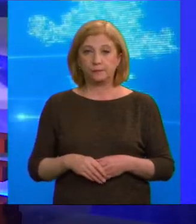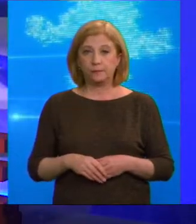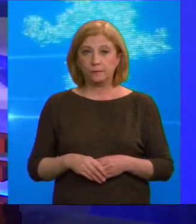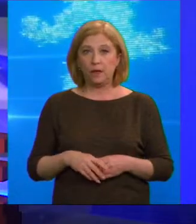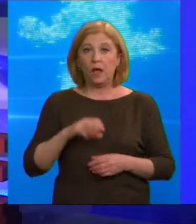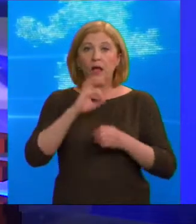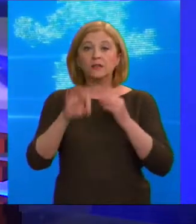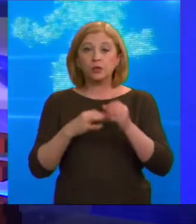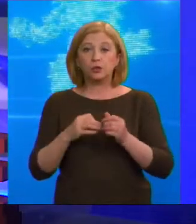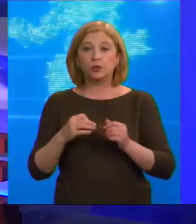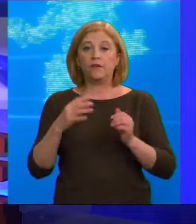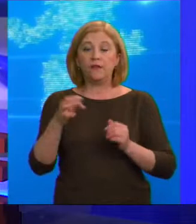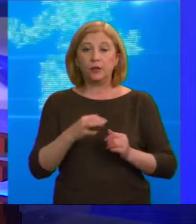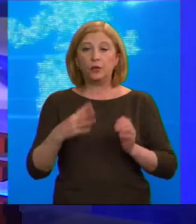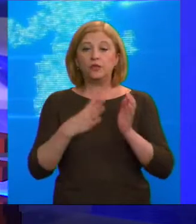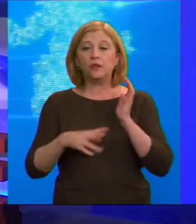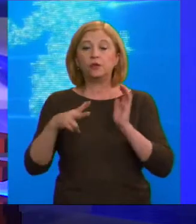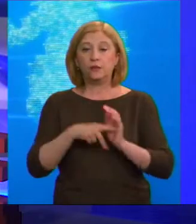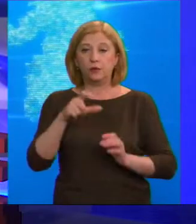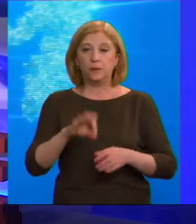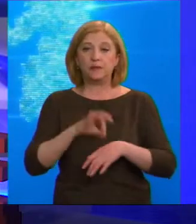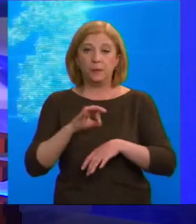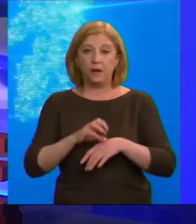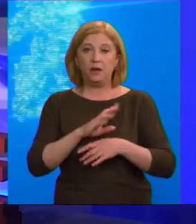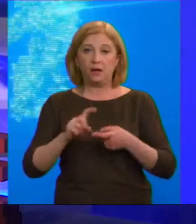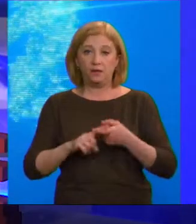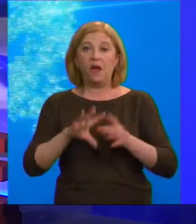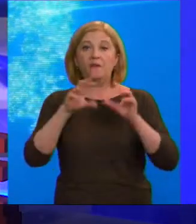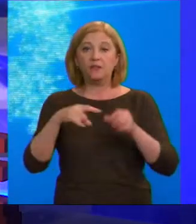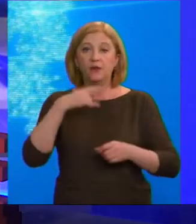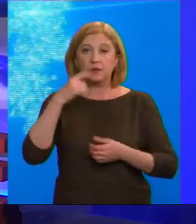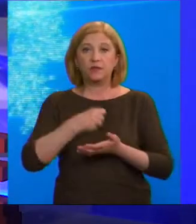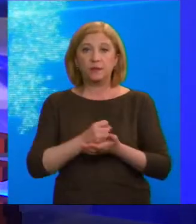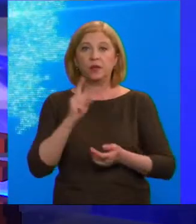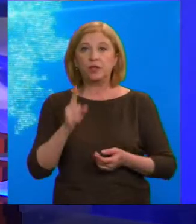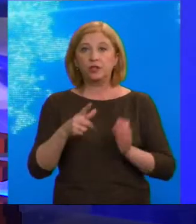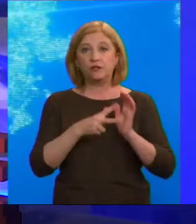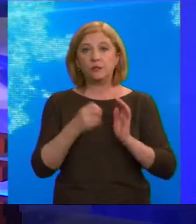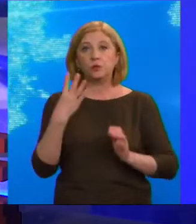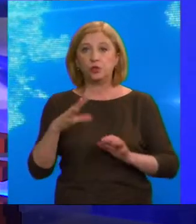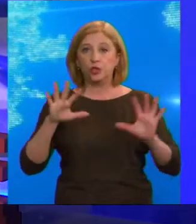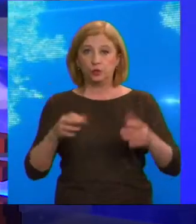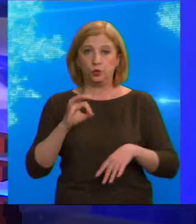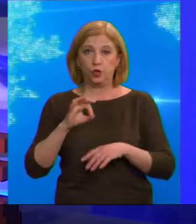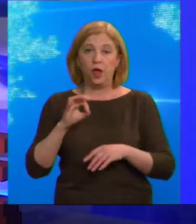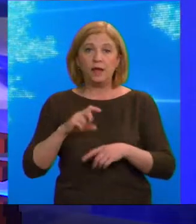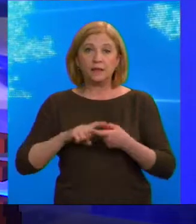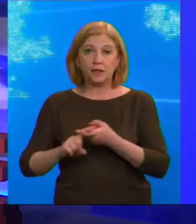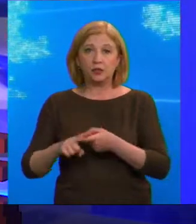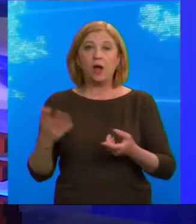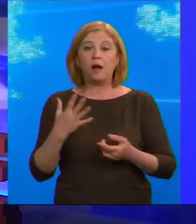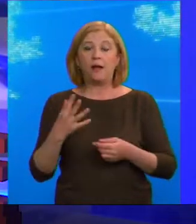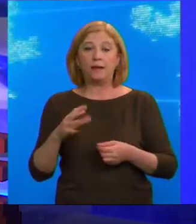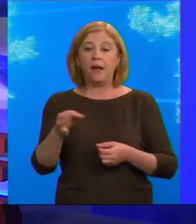За сутки в регионе 98 человек заболели коронавирусом. Всего в Челябинской области зафиксировано 1804 случая заражения. Какие районы лидируют,